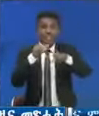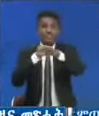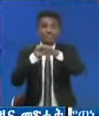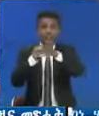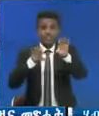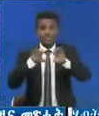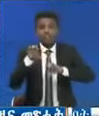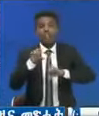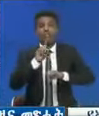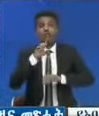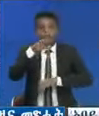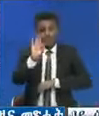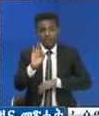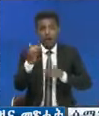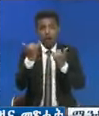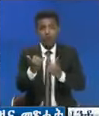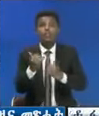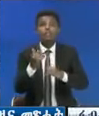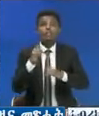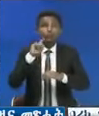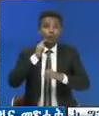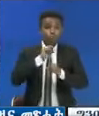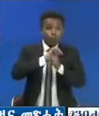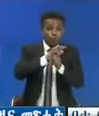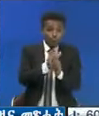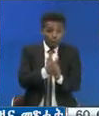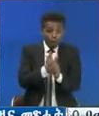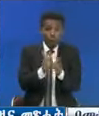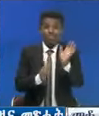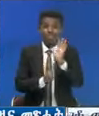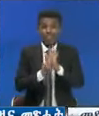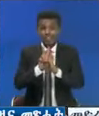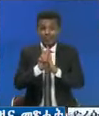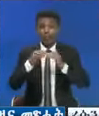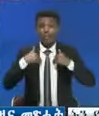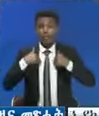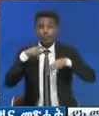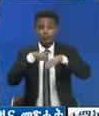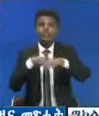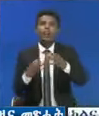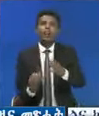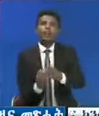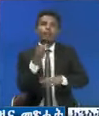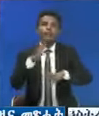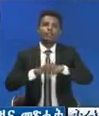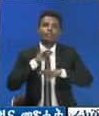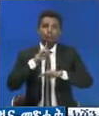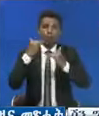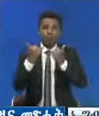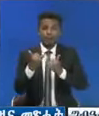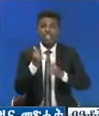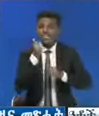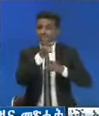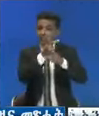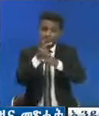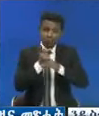ይገኛሉ። አሁንም እንኳ ኮሮና ያየው ቫይረሱ ባለበት ወቅት ልማት ላይ ራሳቸውን ተጠብቀው